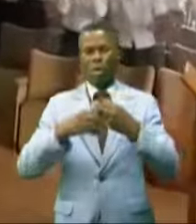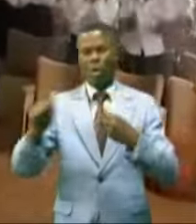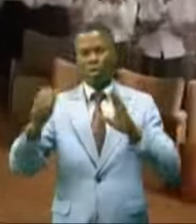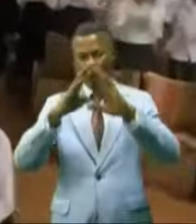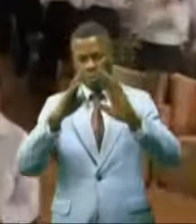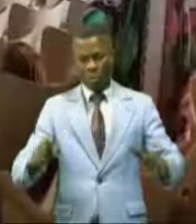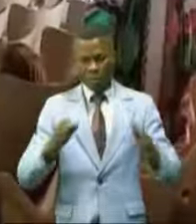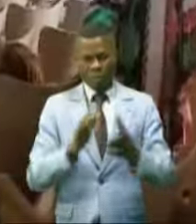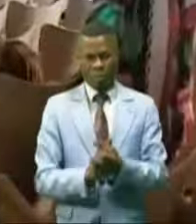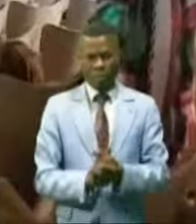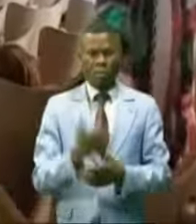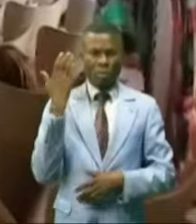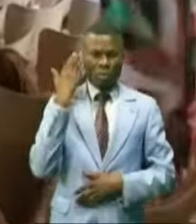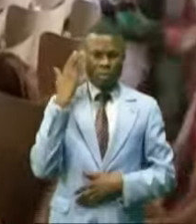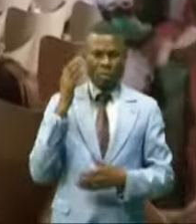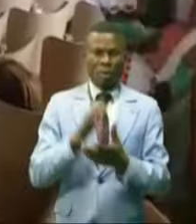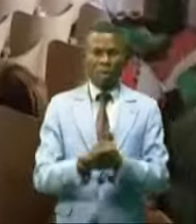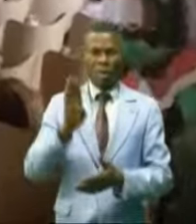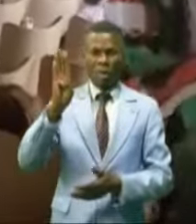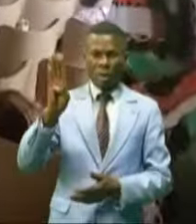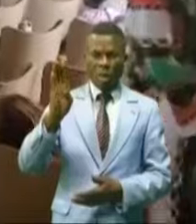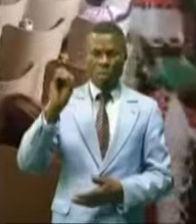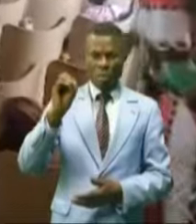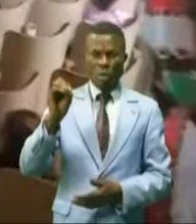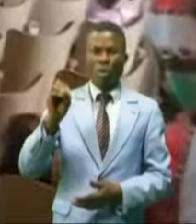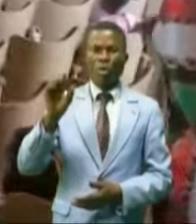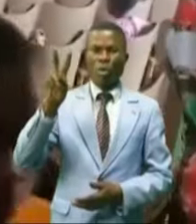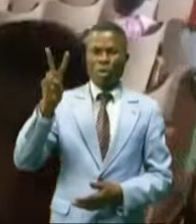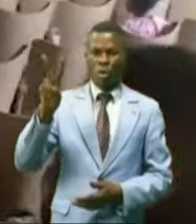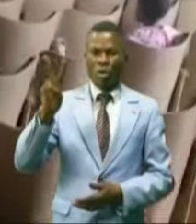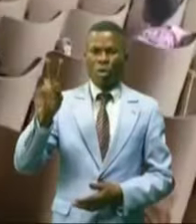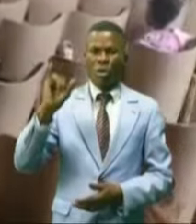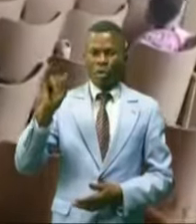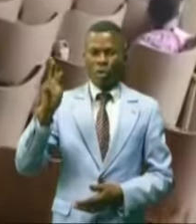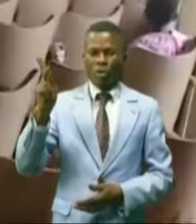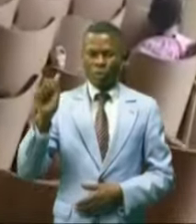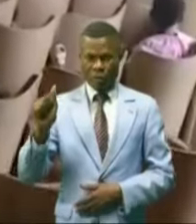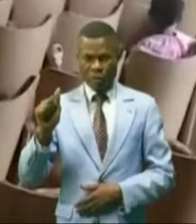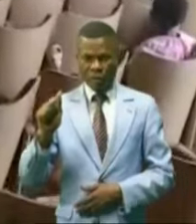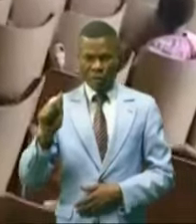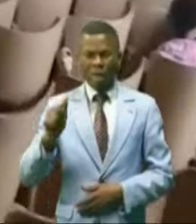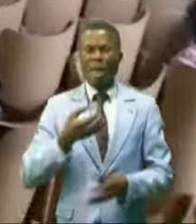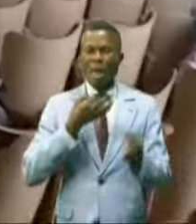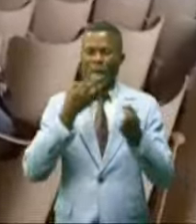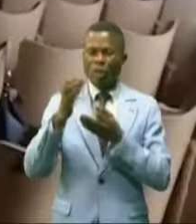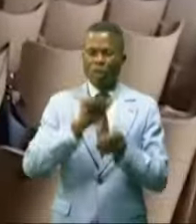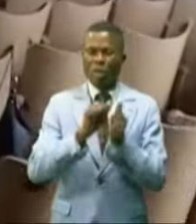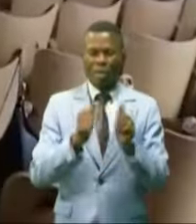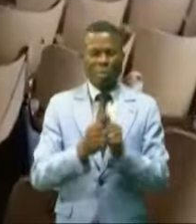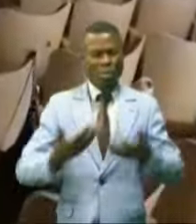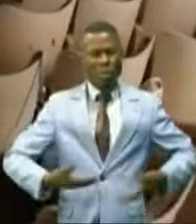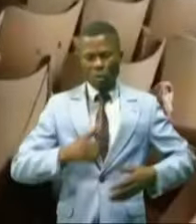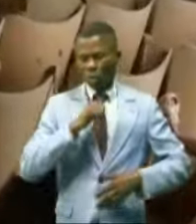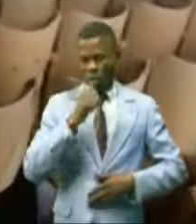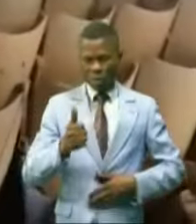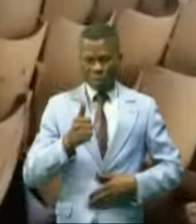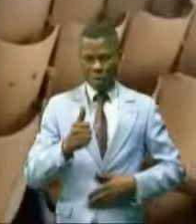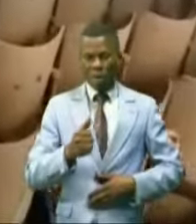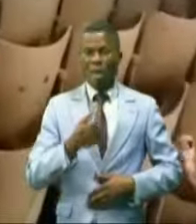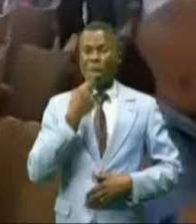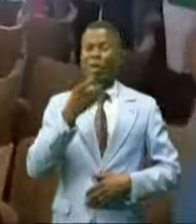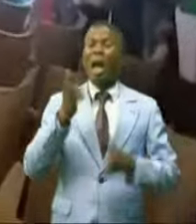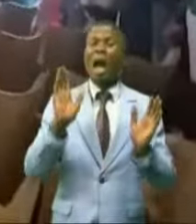Bovik Batumike, prêtre néo-apostolique, monte au créneau pour déplorer cette situation qui prend de l'ampleur et mettre en